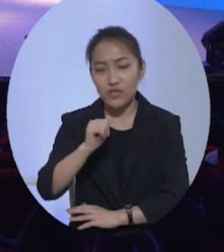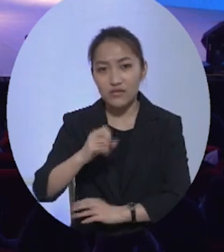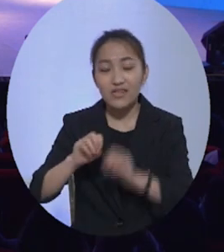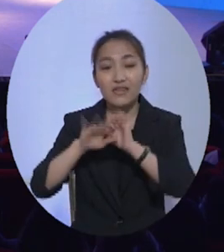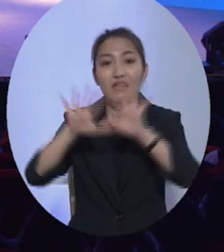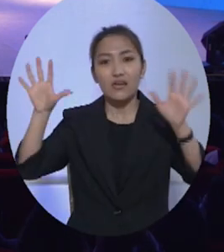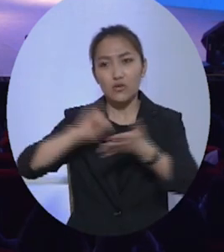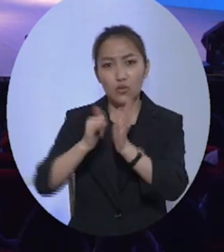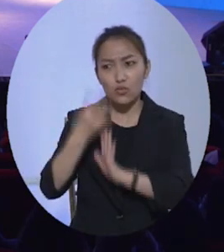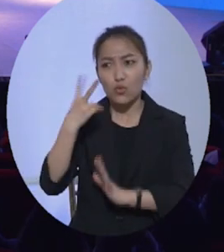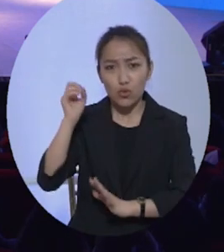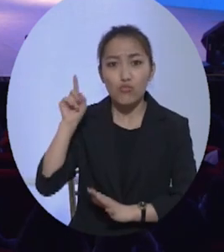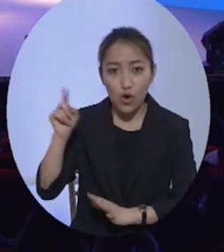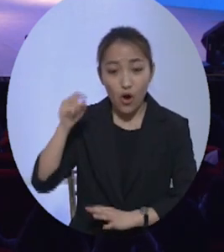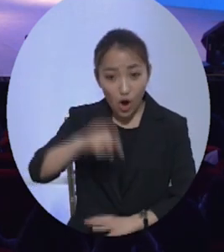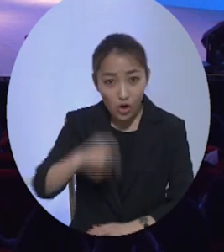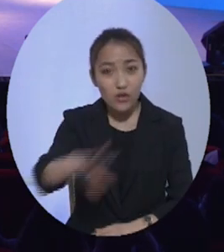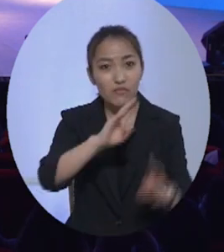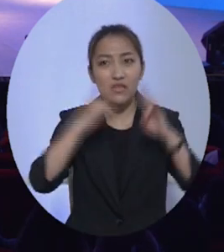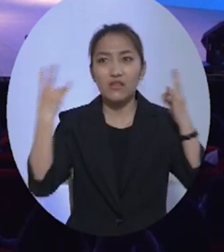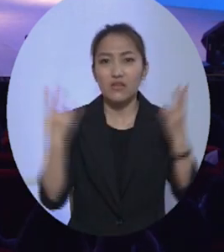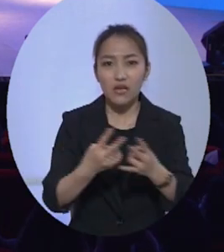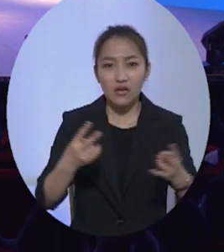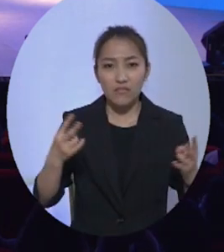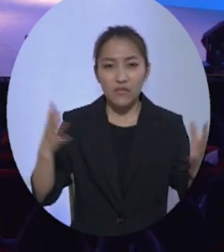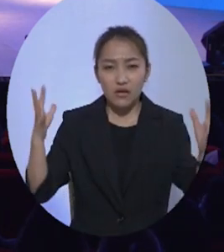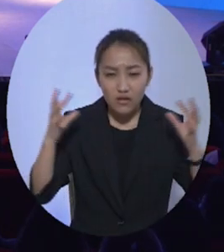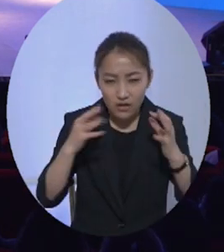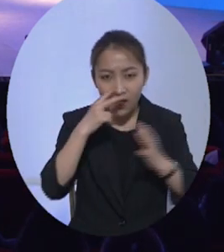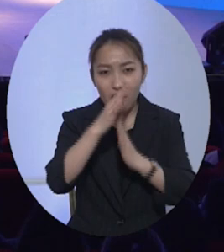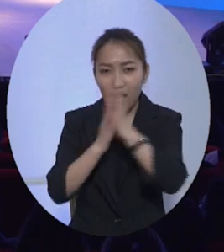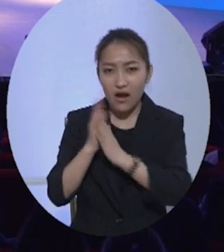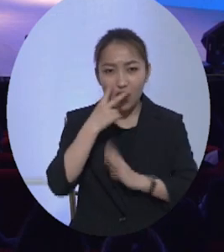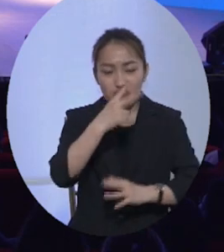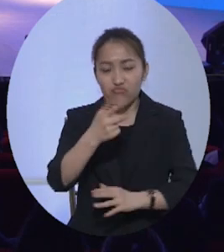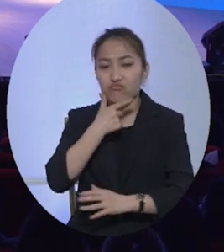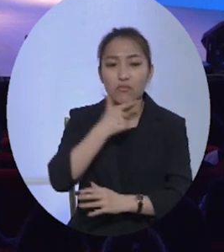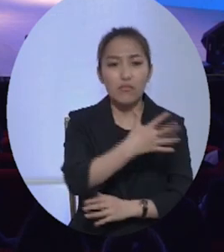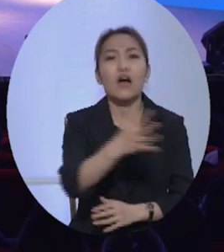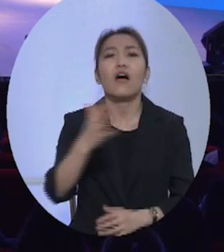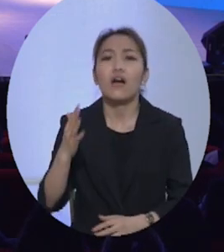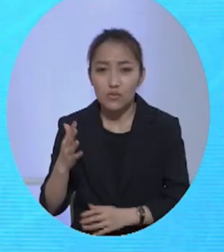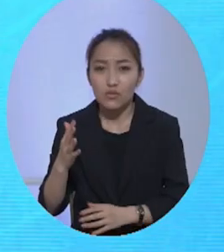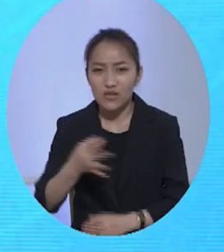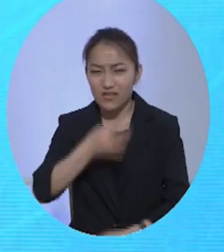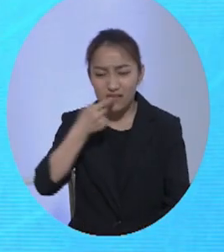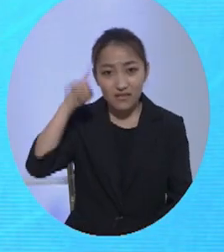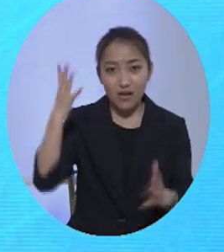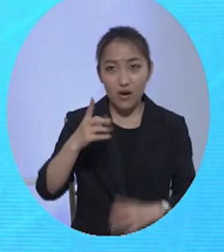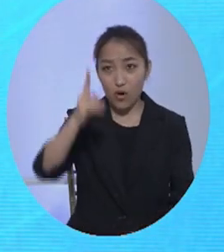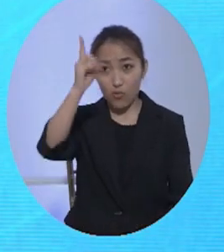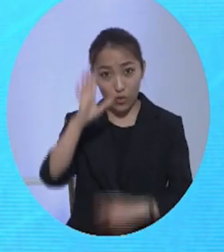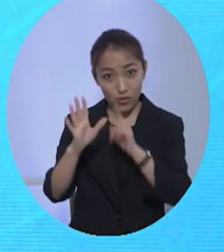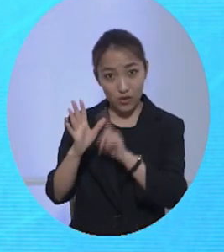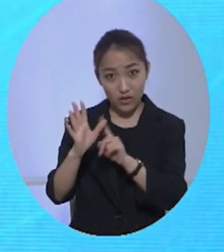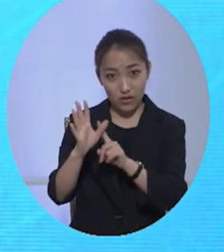болов уу гэж ингэж одоо санагдаад байдгийн. За энэ үед бол одоо хамгийн түрүүнд бурхан гэдгийг чинь Ницше бурхан